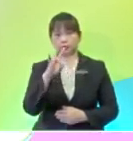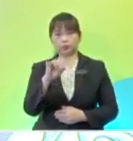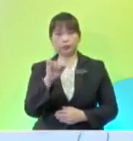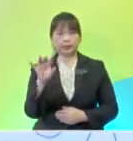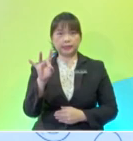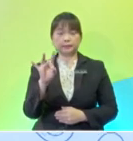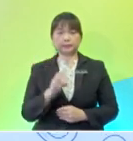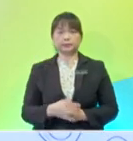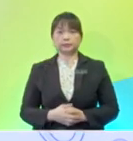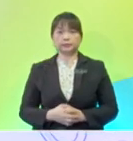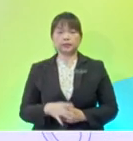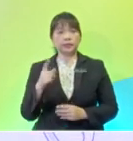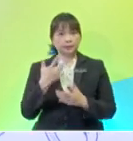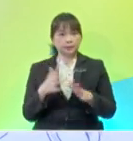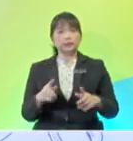oke